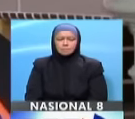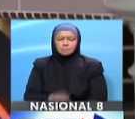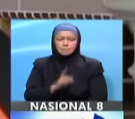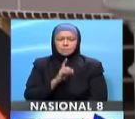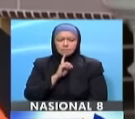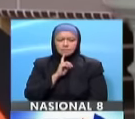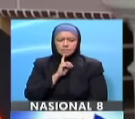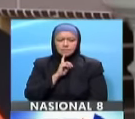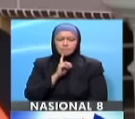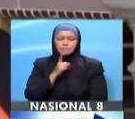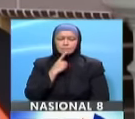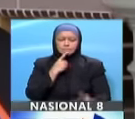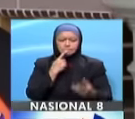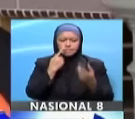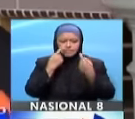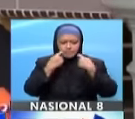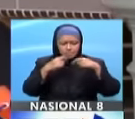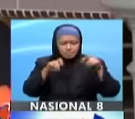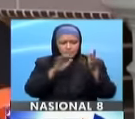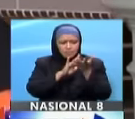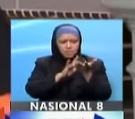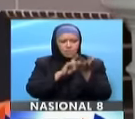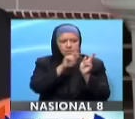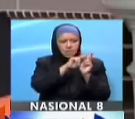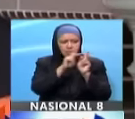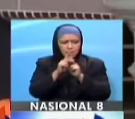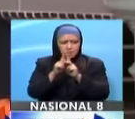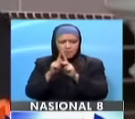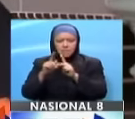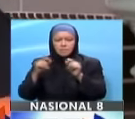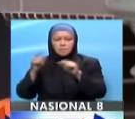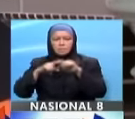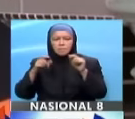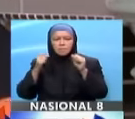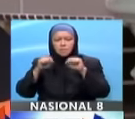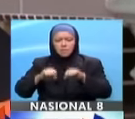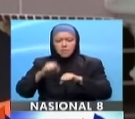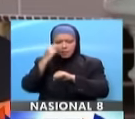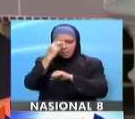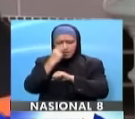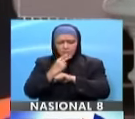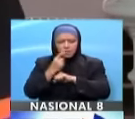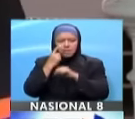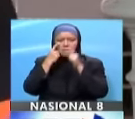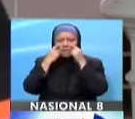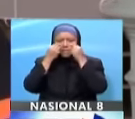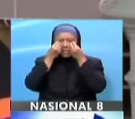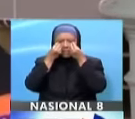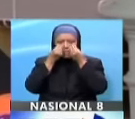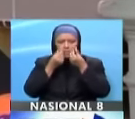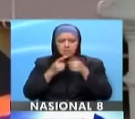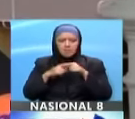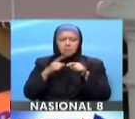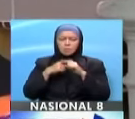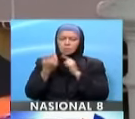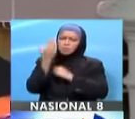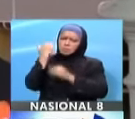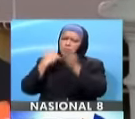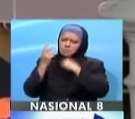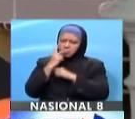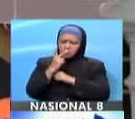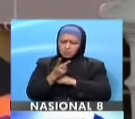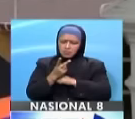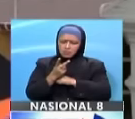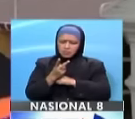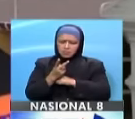Dia ikut kampung kot kan, sekali-sekali itu. Jadi dia boleh, macam dia menangis, air mata pun keluar dulu. Saya tengok macam kaku gitu.